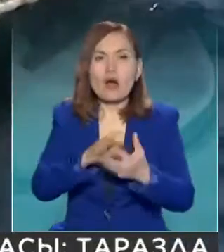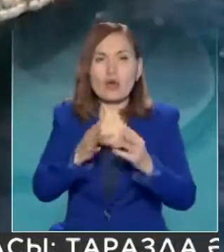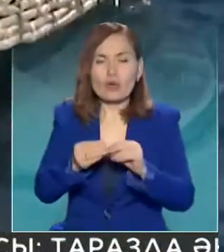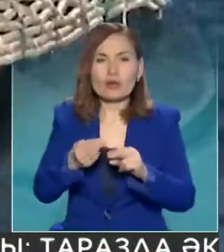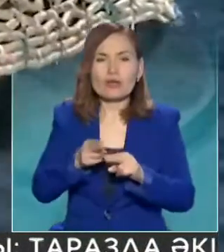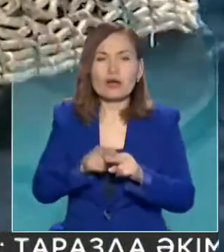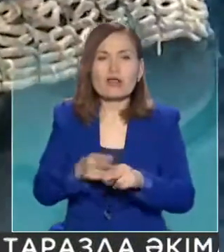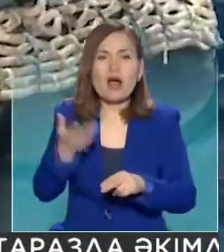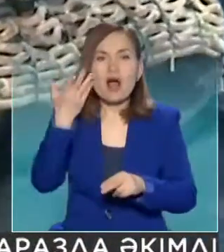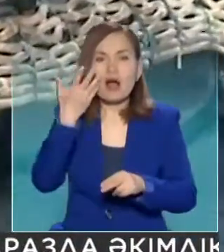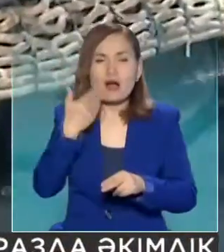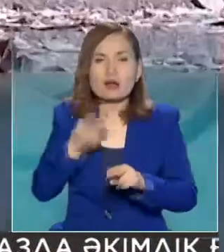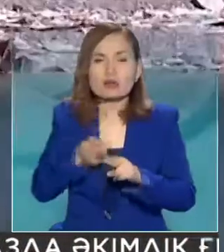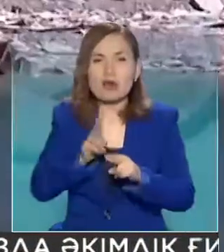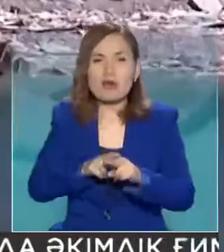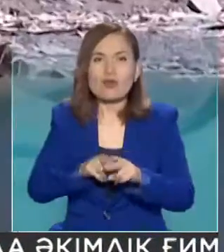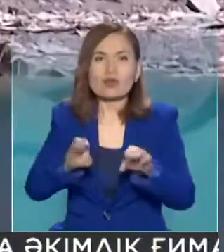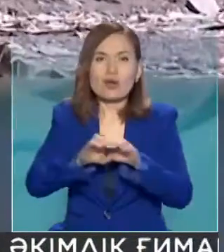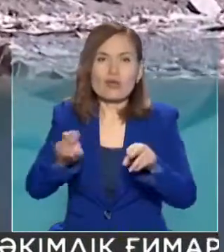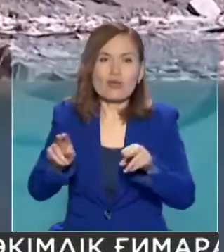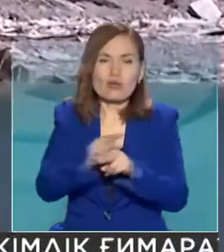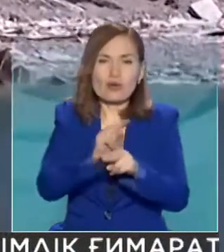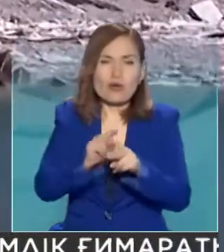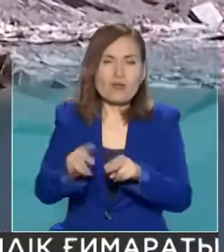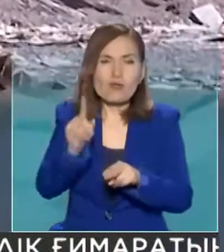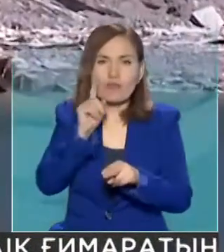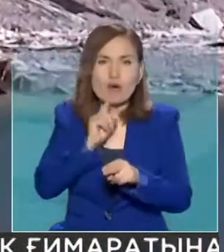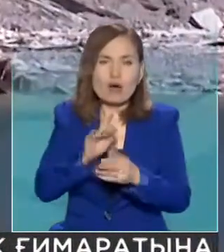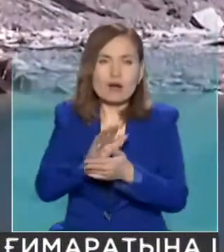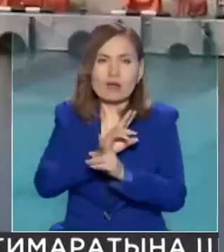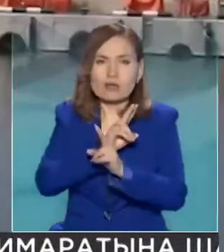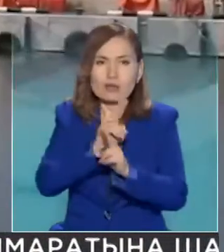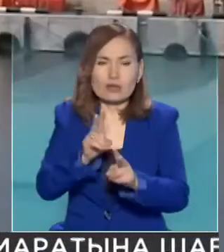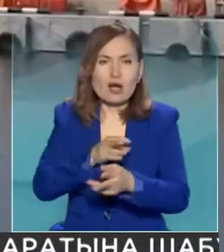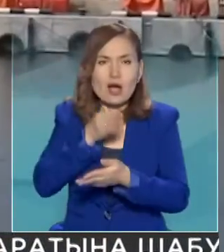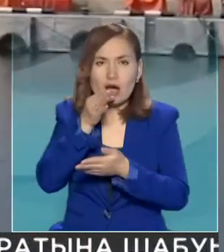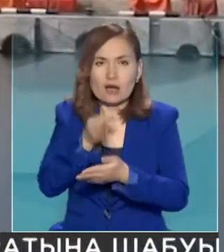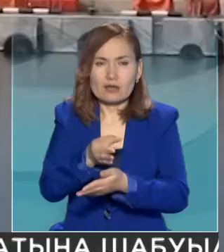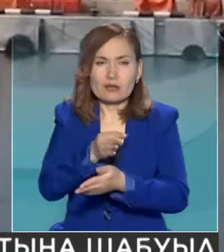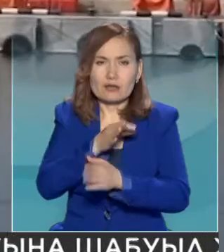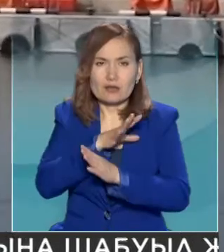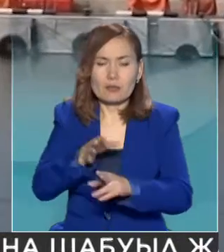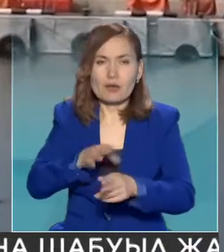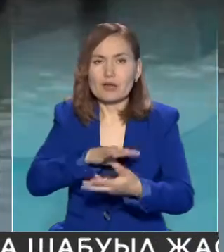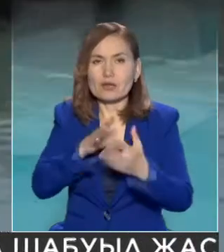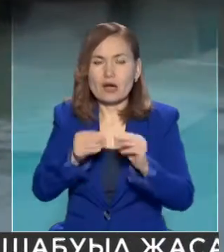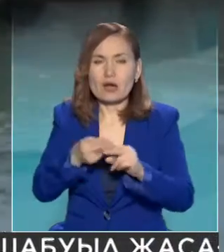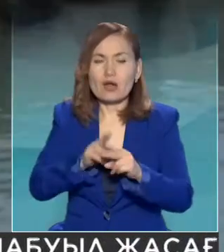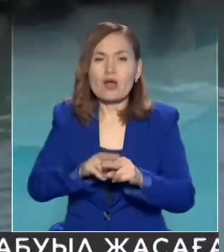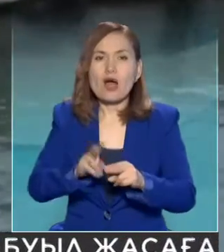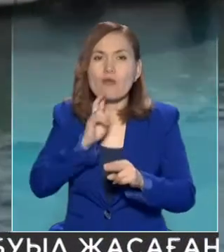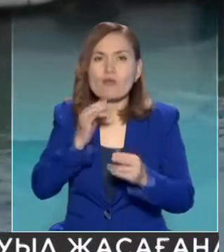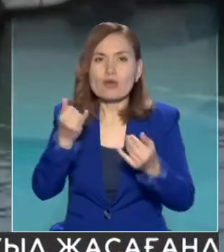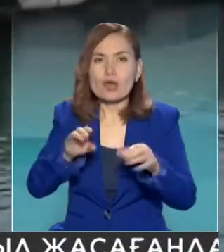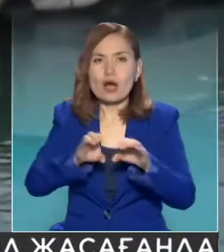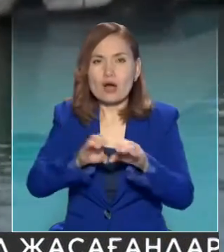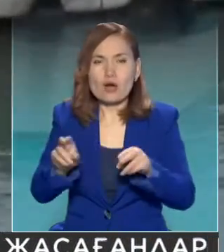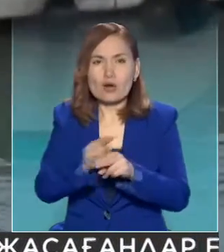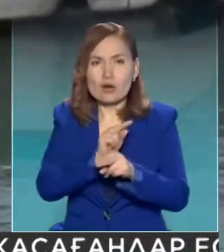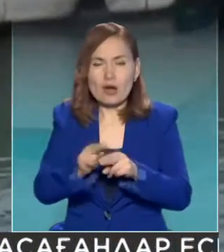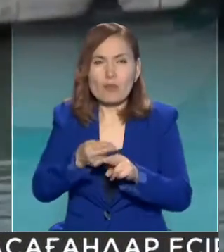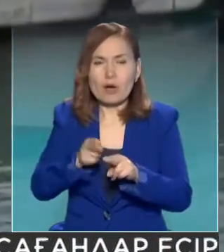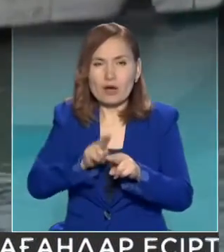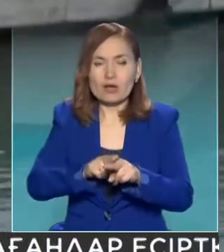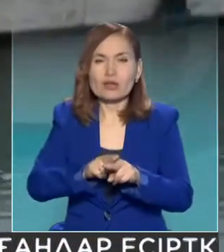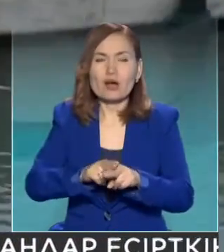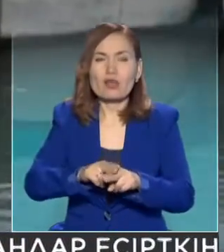қызметі қашан толық іске қосылады деген сауалға тұшымды жауап естімедік. КТК басшылығы мұнай құю құрылғыларын қалпына келтіруге қолайсыз